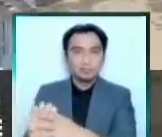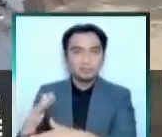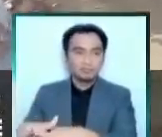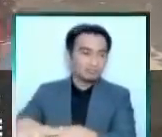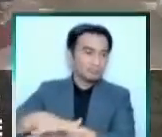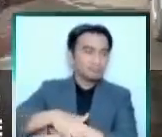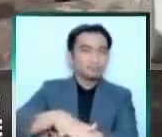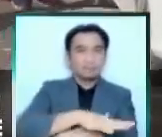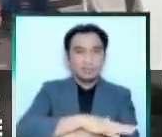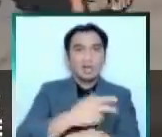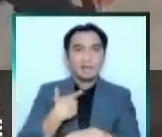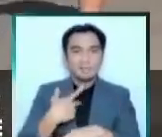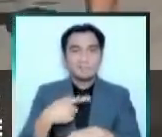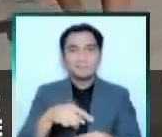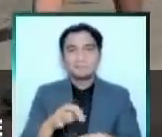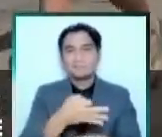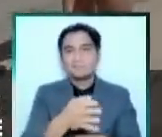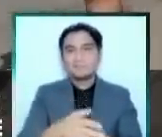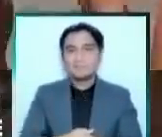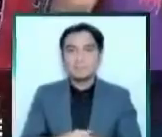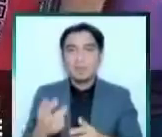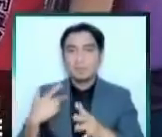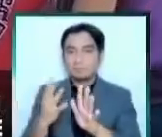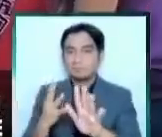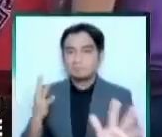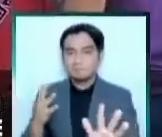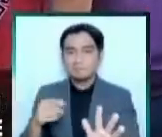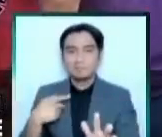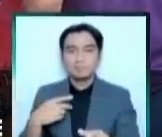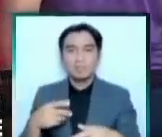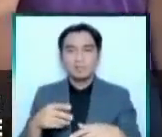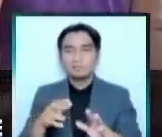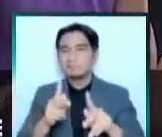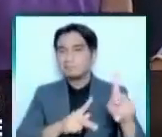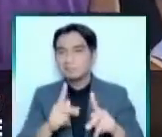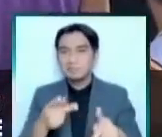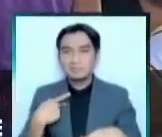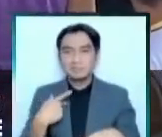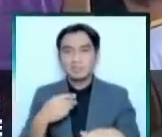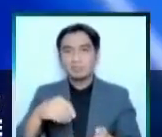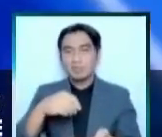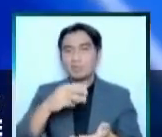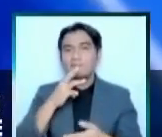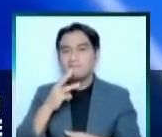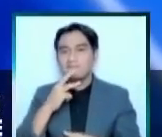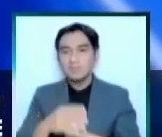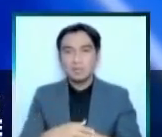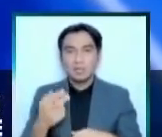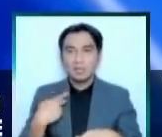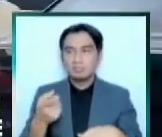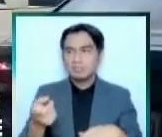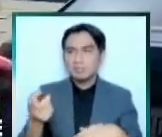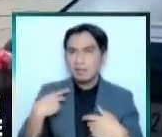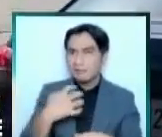Sa Cebu City, mahaba pa rin ang pila para sa rasyong tubig. May mga pumila naman sa refilling station. Inirereklamo ang malaking